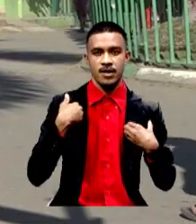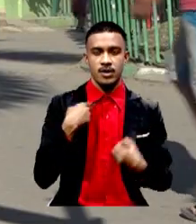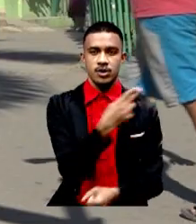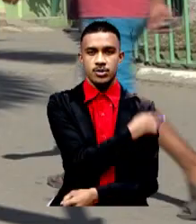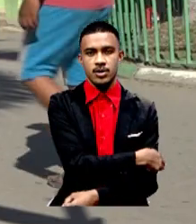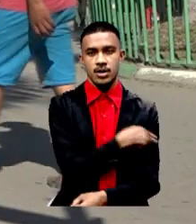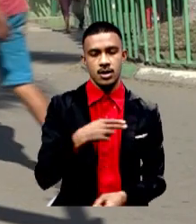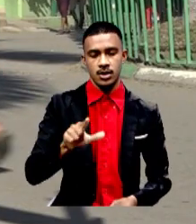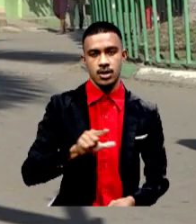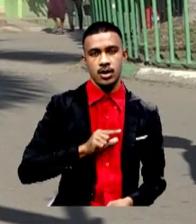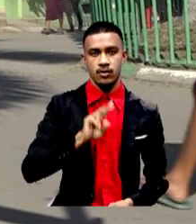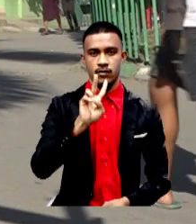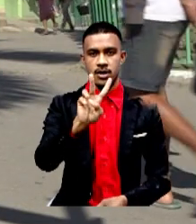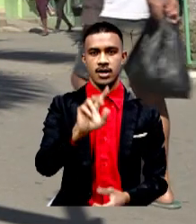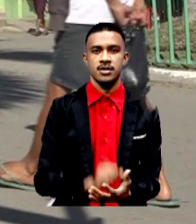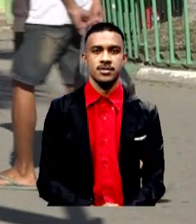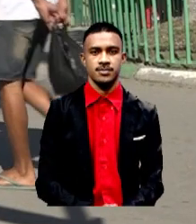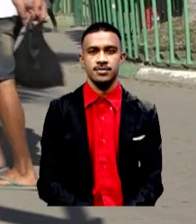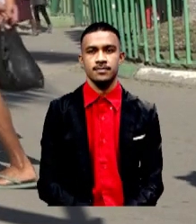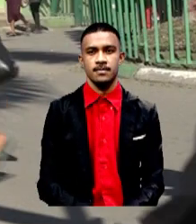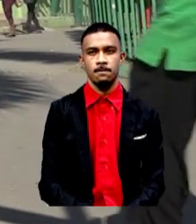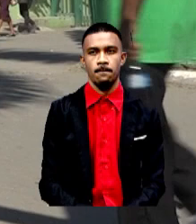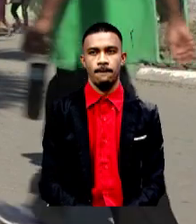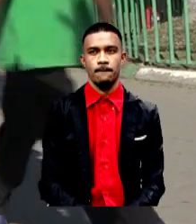Nacional Guido de Valadares.